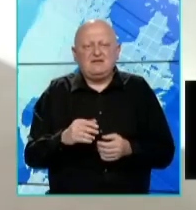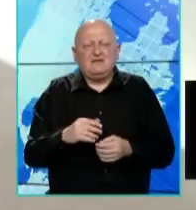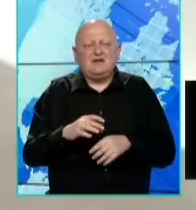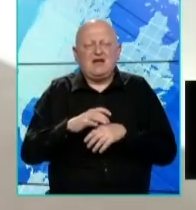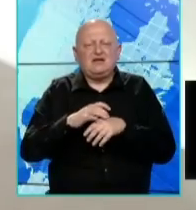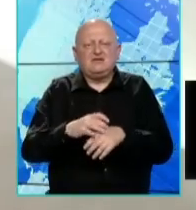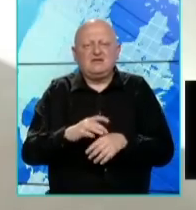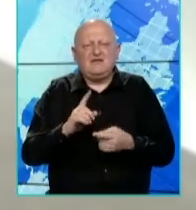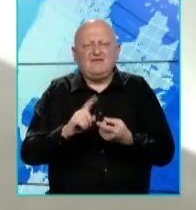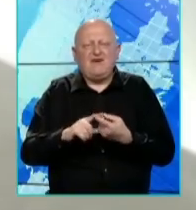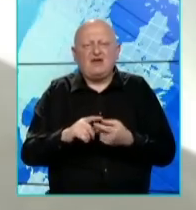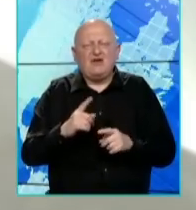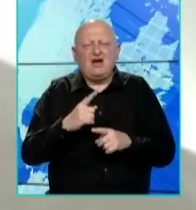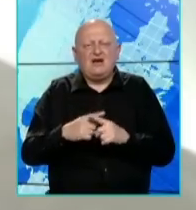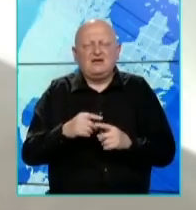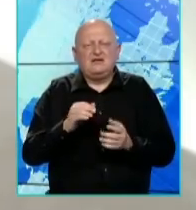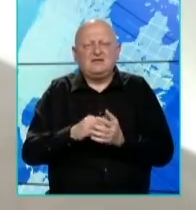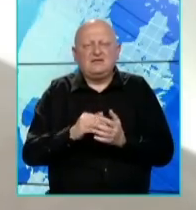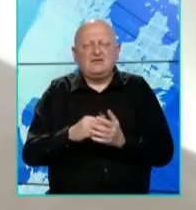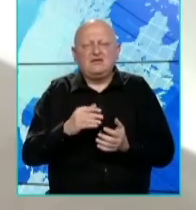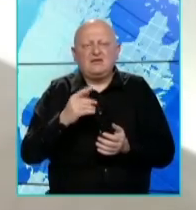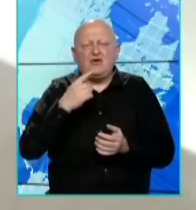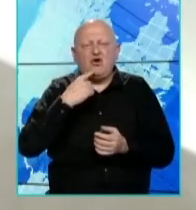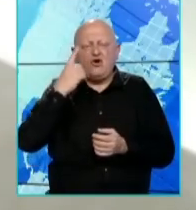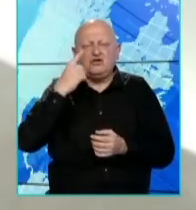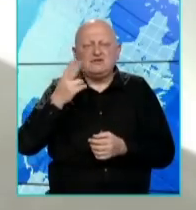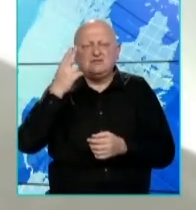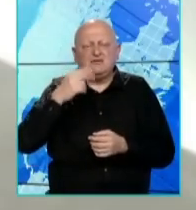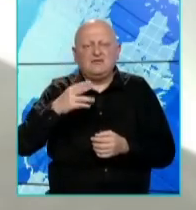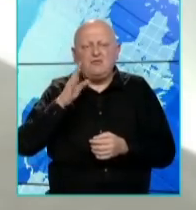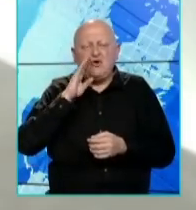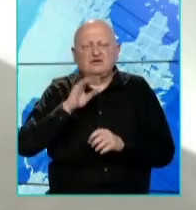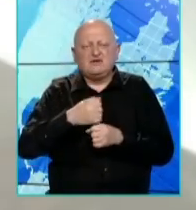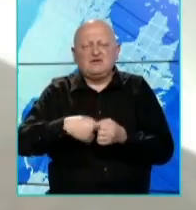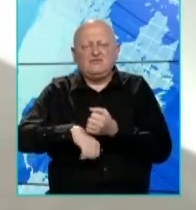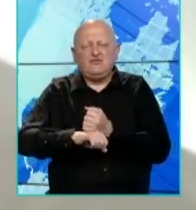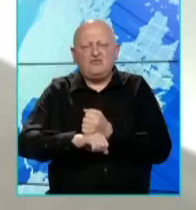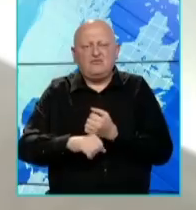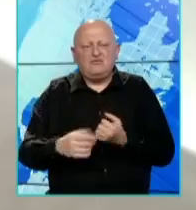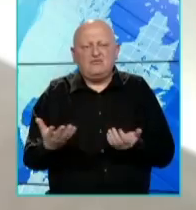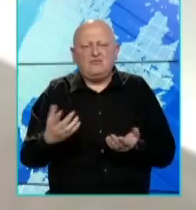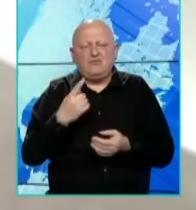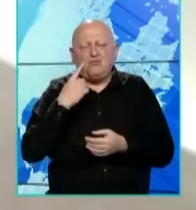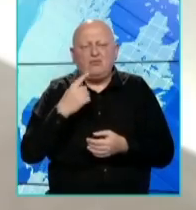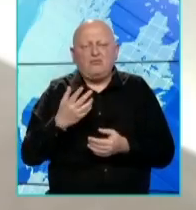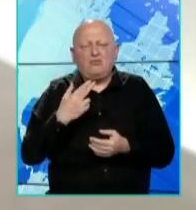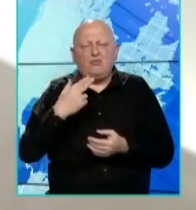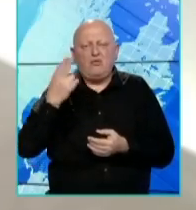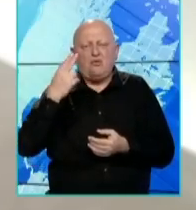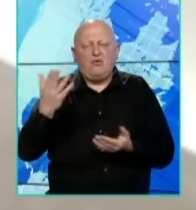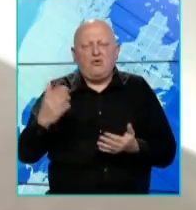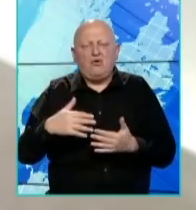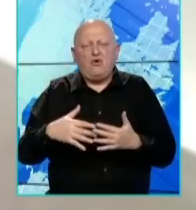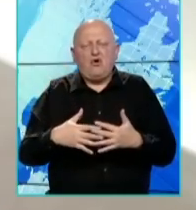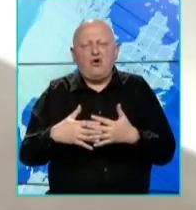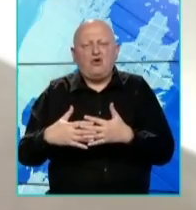dovodili Marka Špegića, kažu treba nam neko ko zna, poznaje BH fudbal, ko živi, ko zna